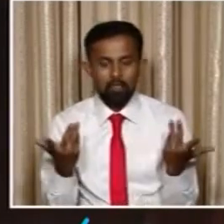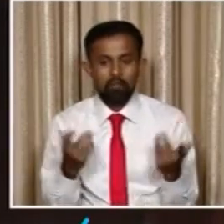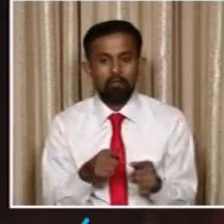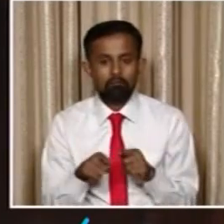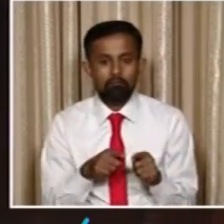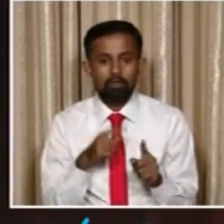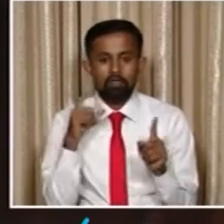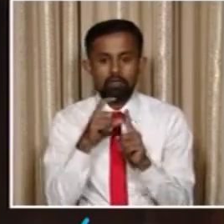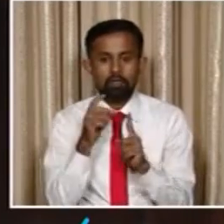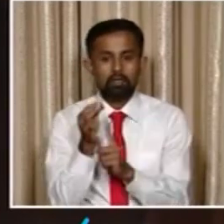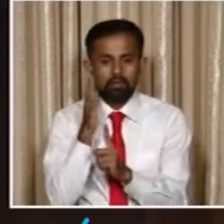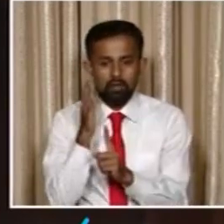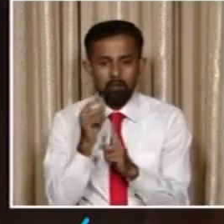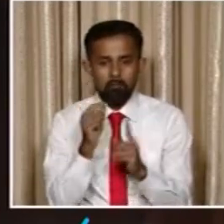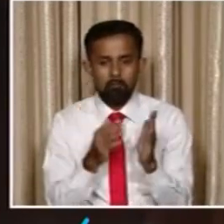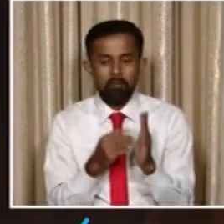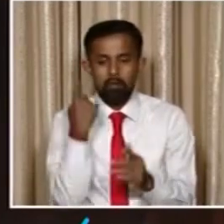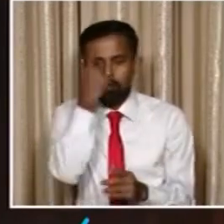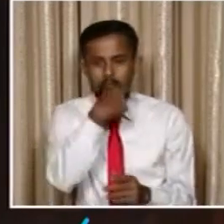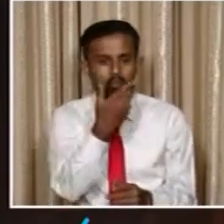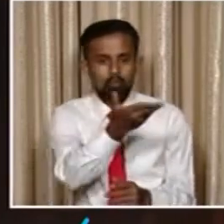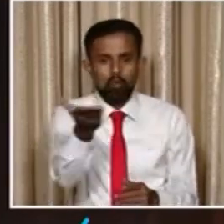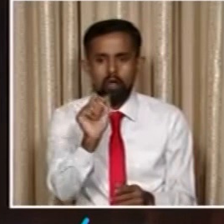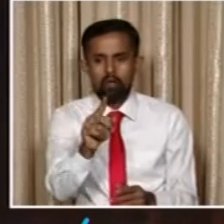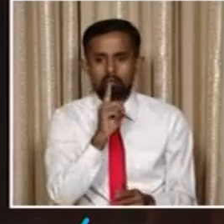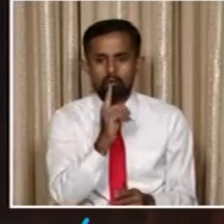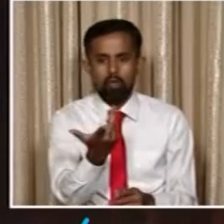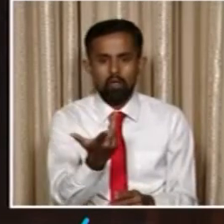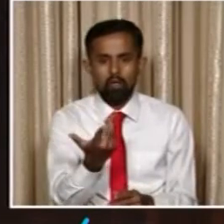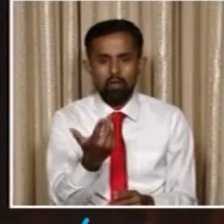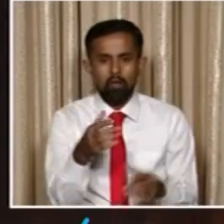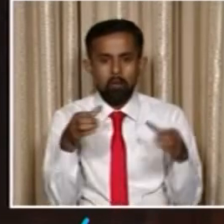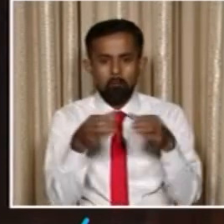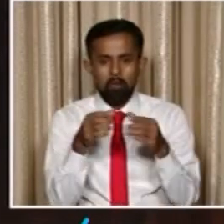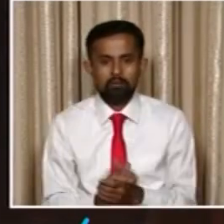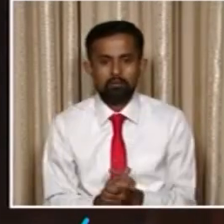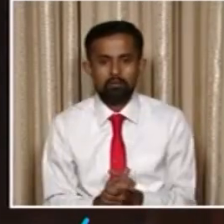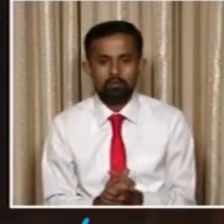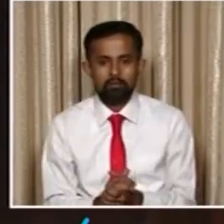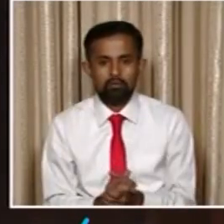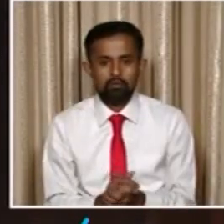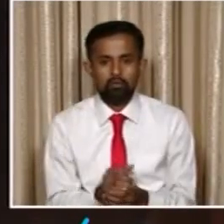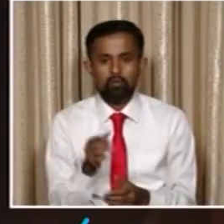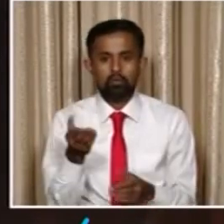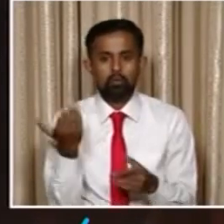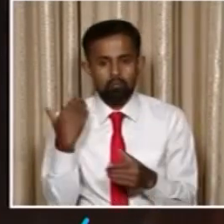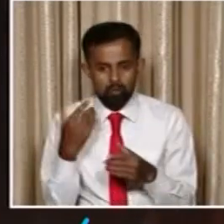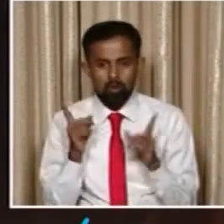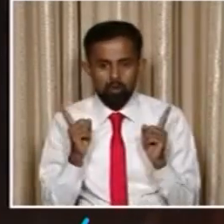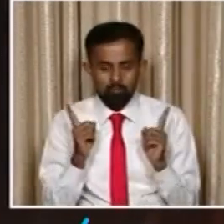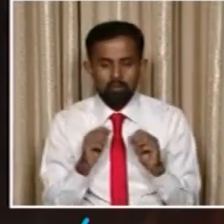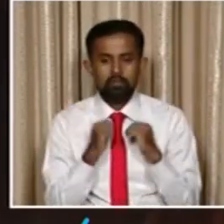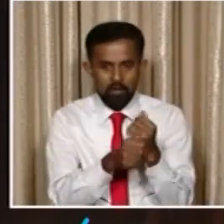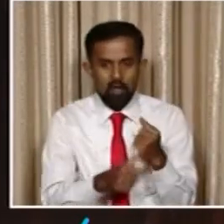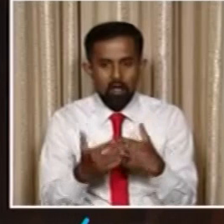බොහෝමයක් දිස්ත්‍රික් සභාපතිවරු මේ පාර්ලිමේන්තුවේ මූණවල් දැක්ක ඔබතුමා දැන් නම් කිව්වේ නැත්තේ ඔබතුමාගේ පක්ෂ මන්ත්‍රීවරුන්ගේ නම් ටික විතරයි. ඔබතුමාලගේ පැත්තේ ඇත් හැම ක්‍රීඩාවකම